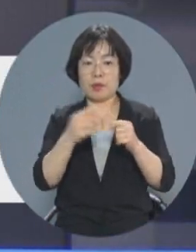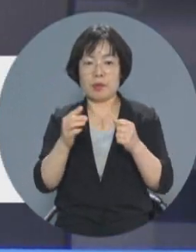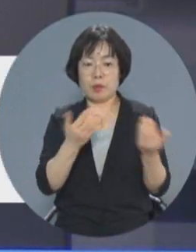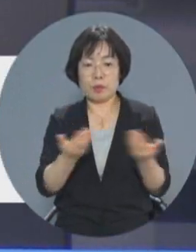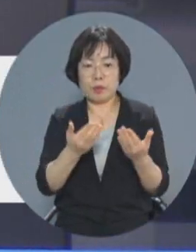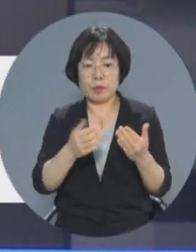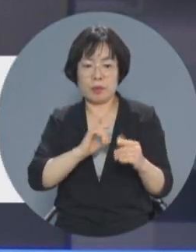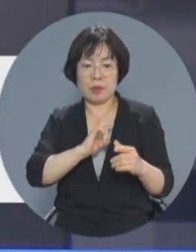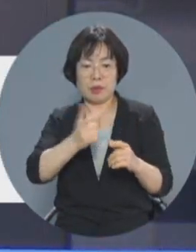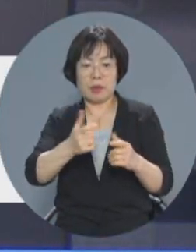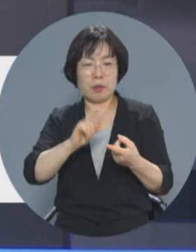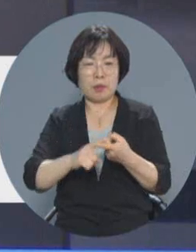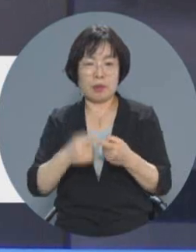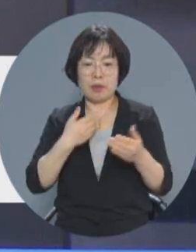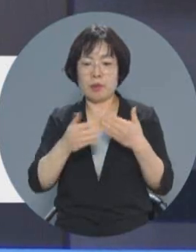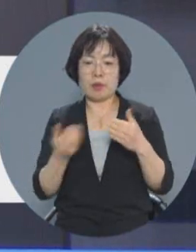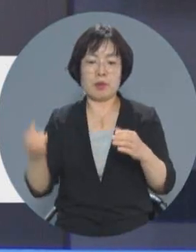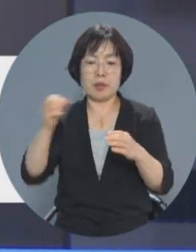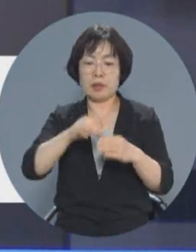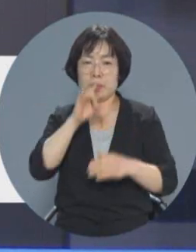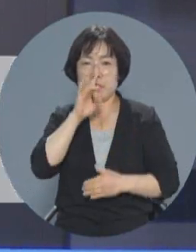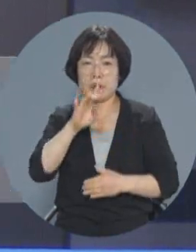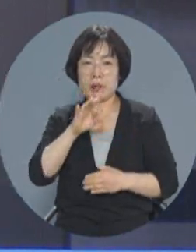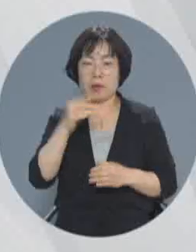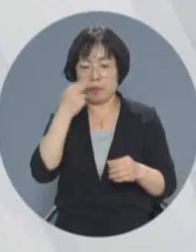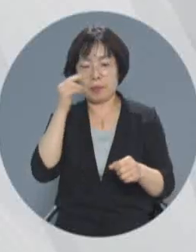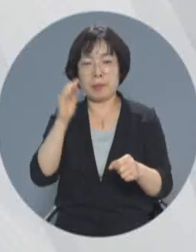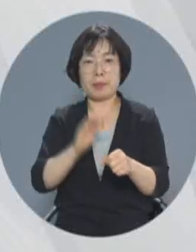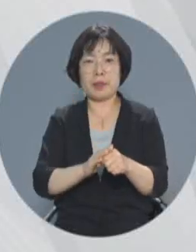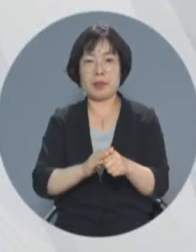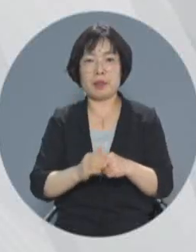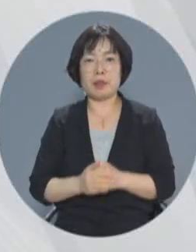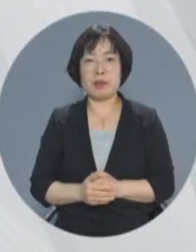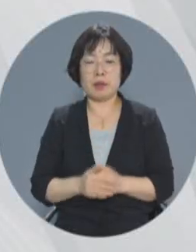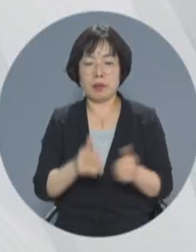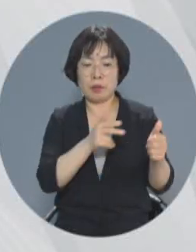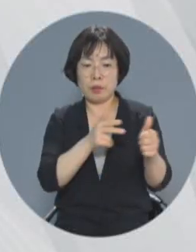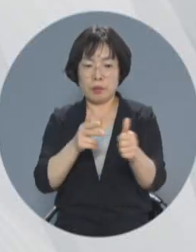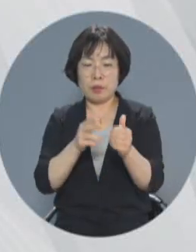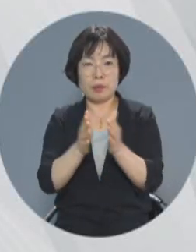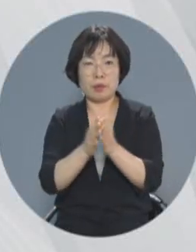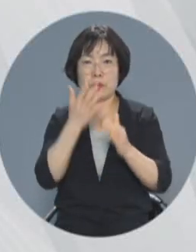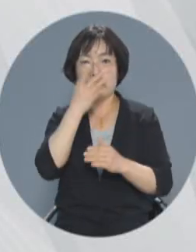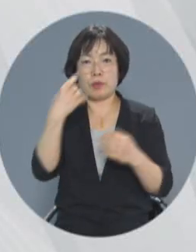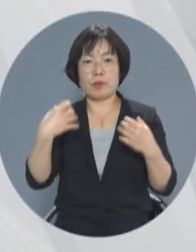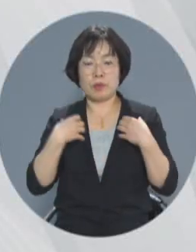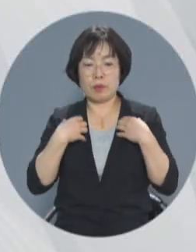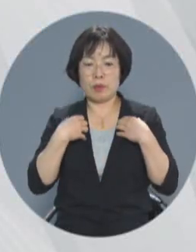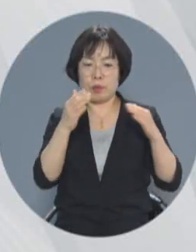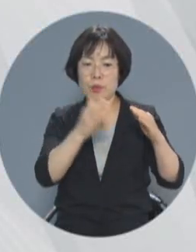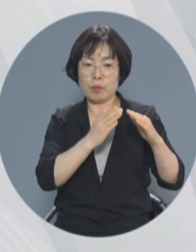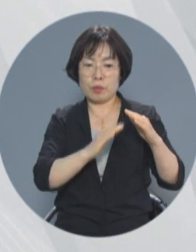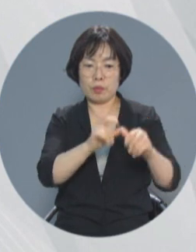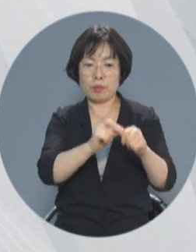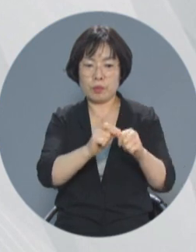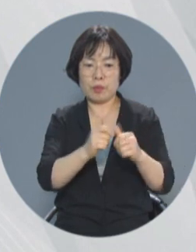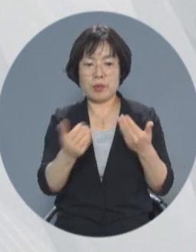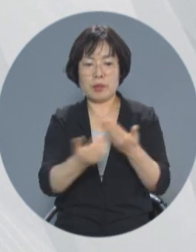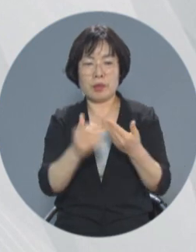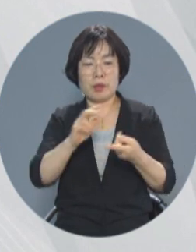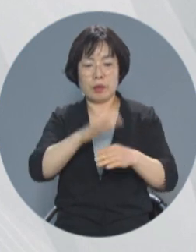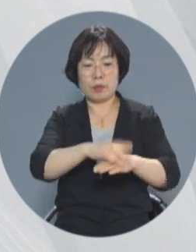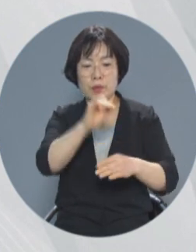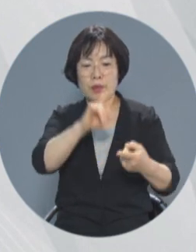간호사 경력 인정이 안 된다는 게 말이 안 된다고 생각합니다. MBC 취재가 시작되자 순천시는 공무직에 대한 방역 대응 수당에